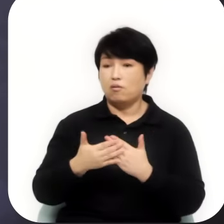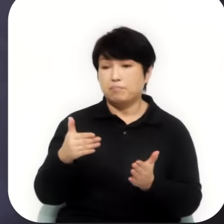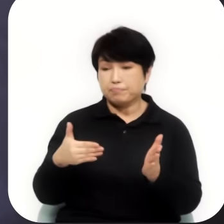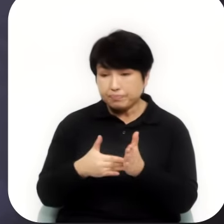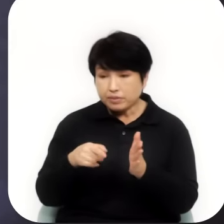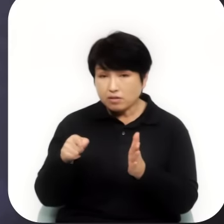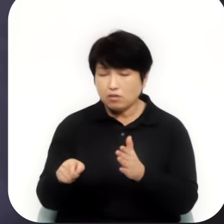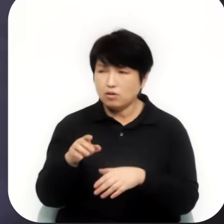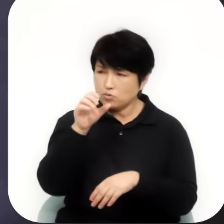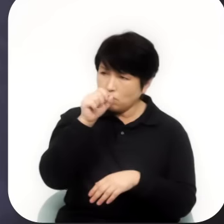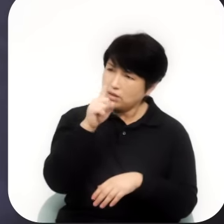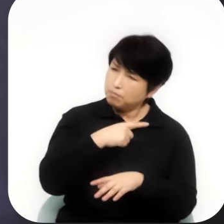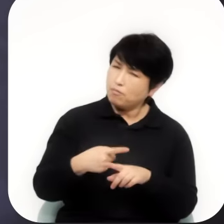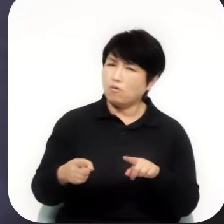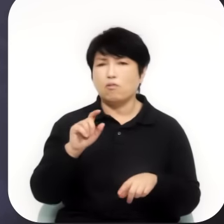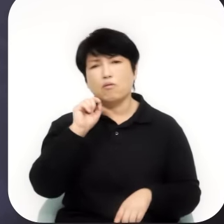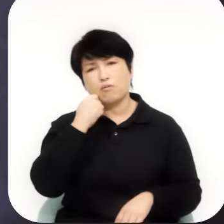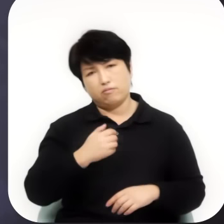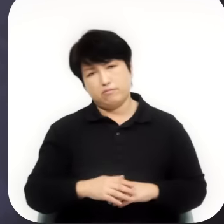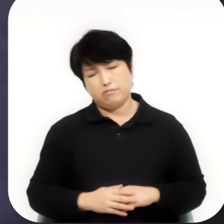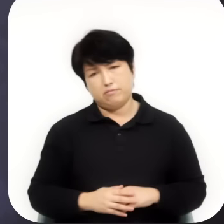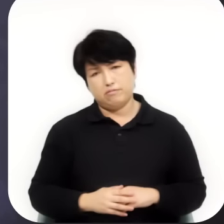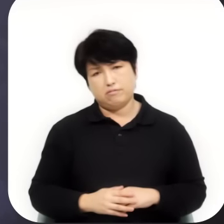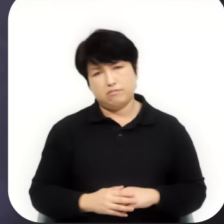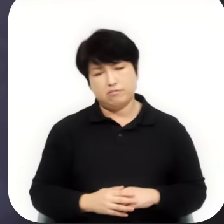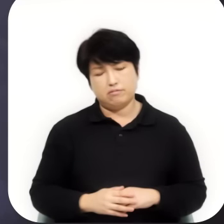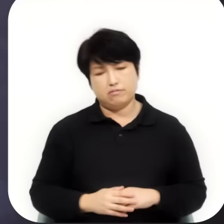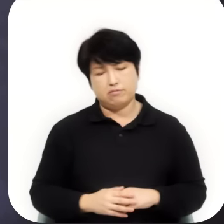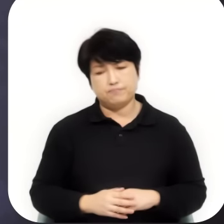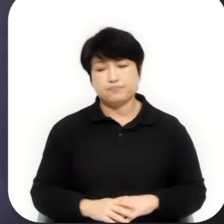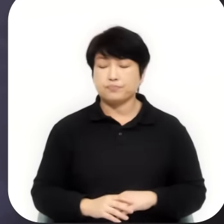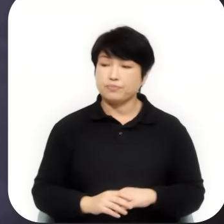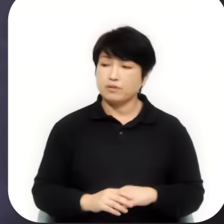나쁘다 이렇게 할 수가 없어요. 다시 말하면 어떤